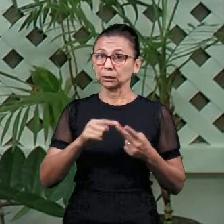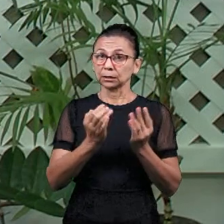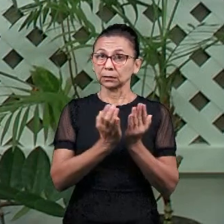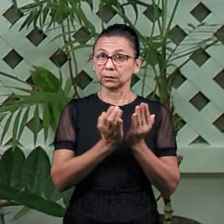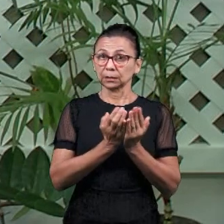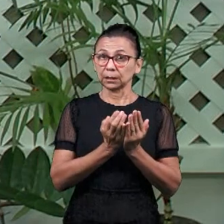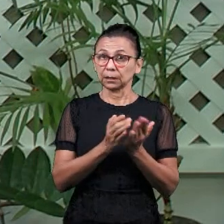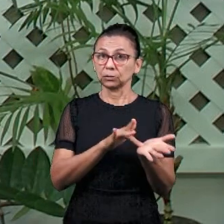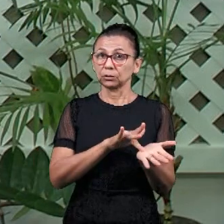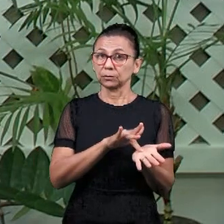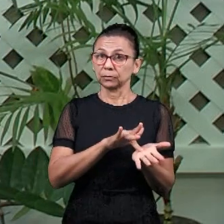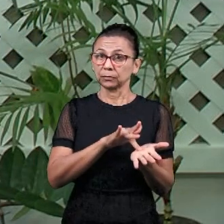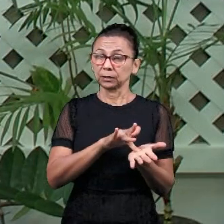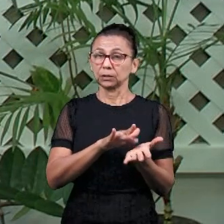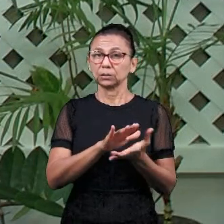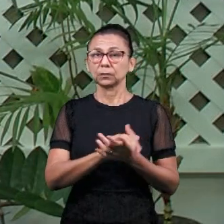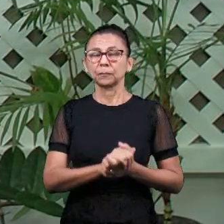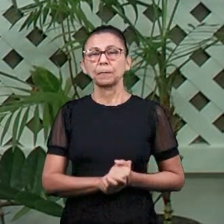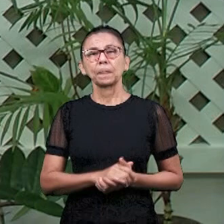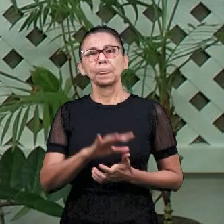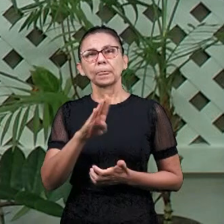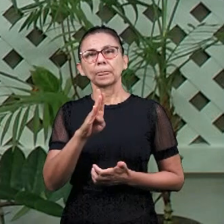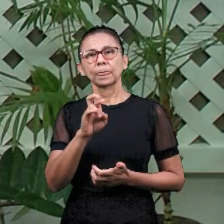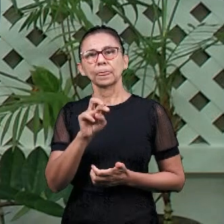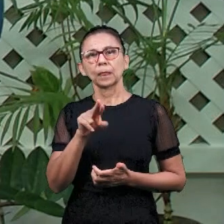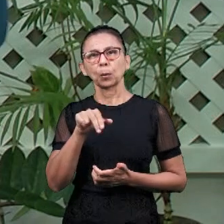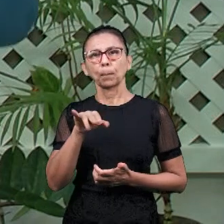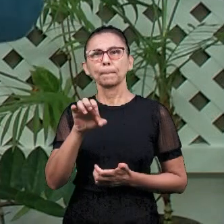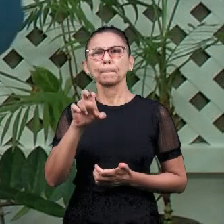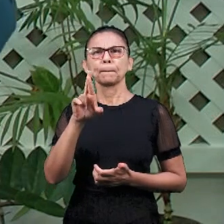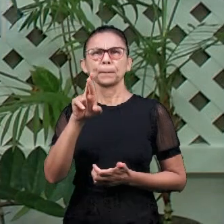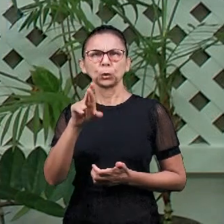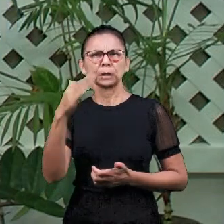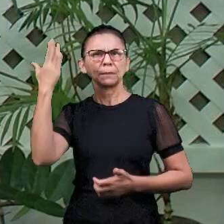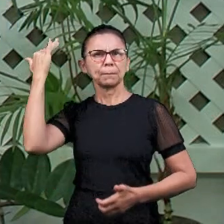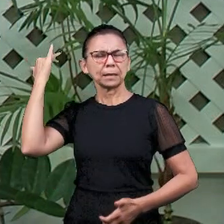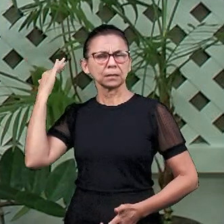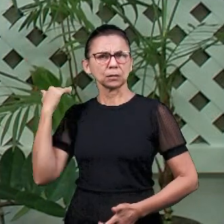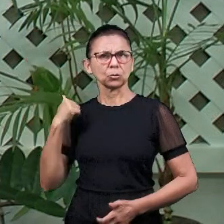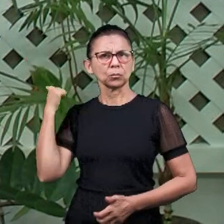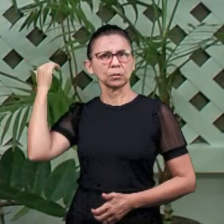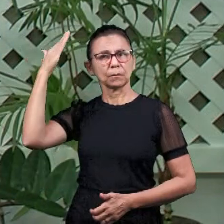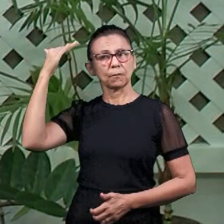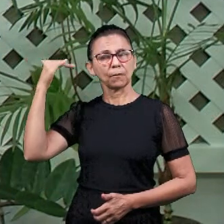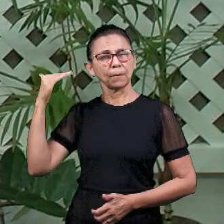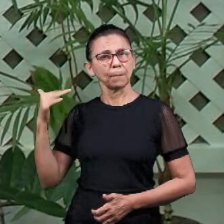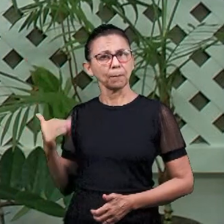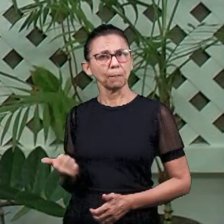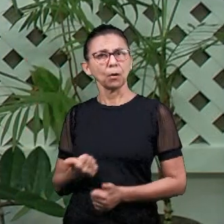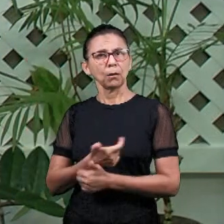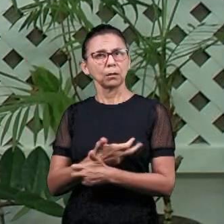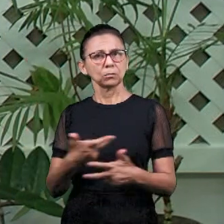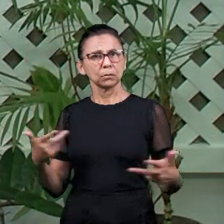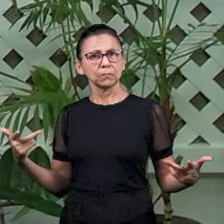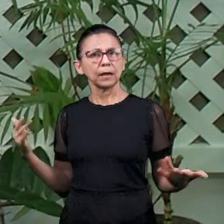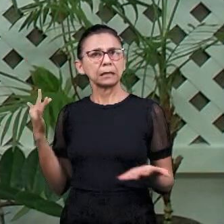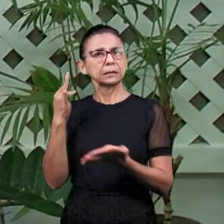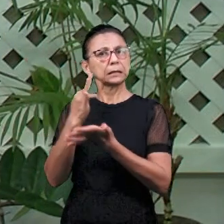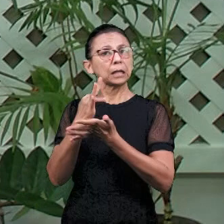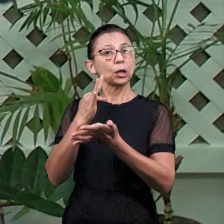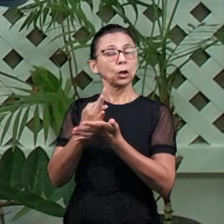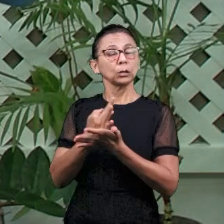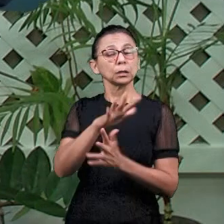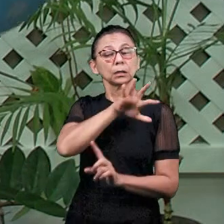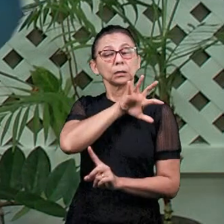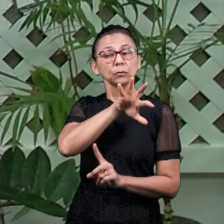Milbrunner, vous allez retrouver Kierkegaard, enfin, une série de théologiens, Schwartz et